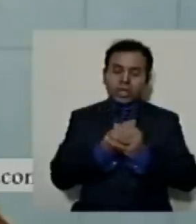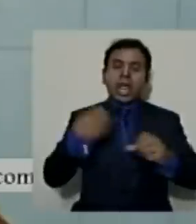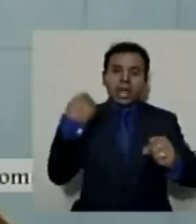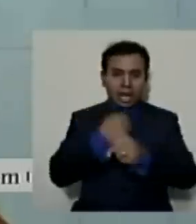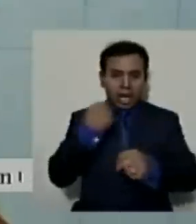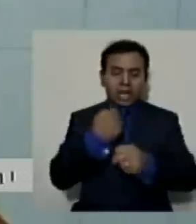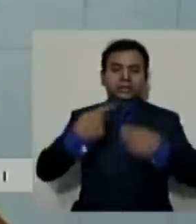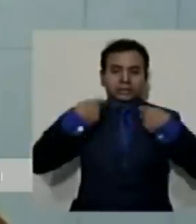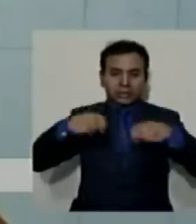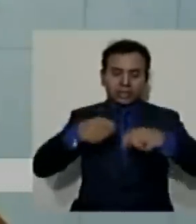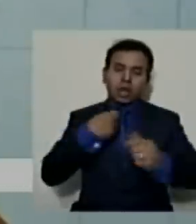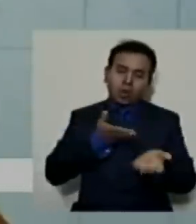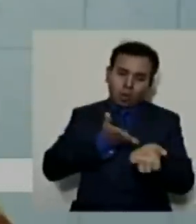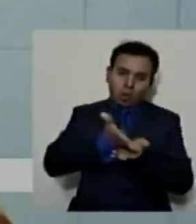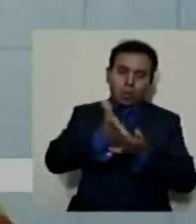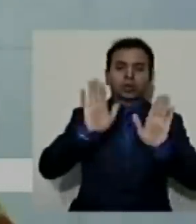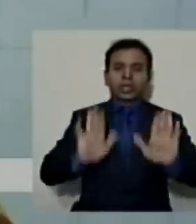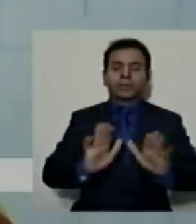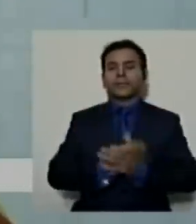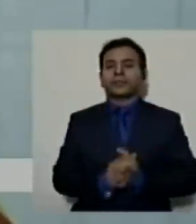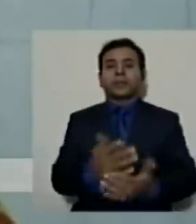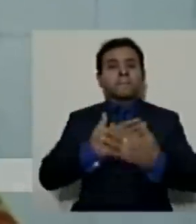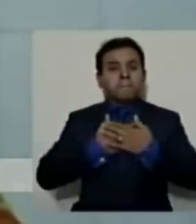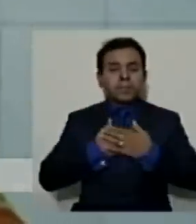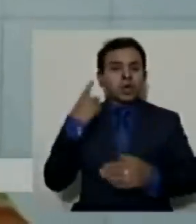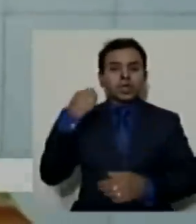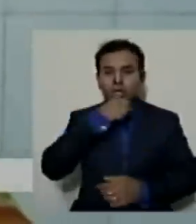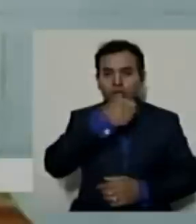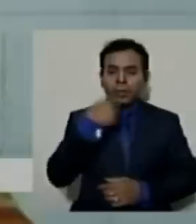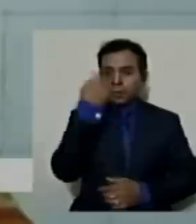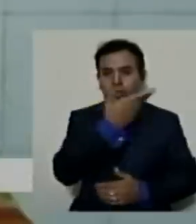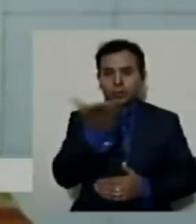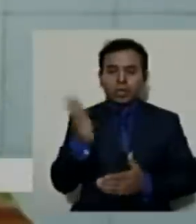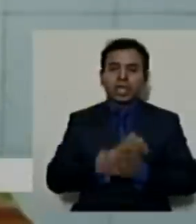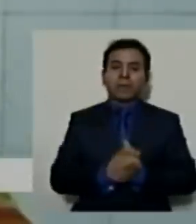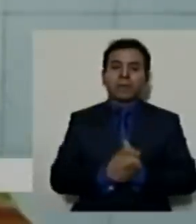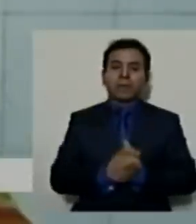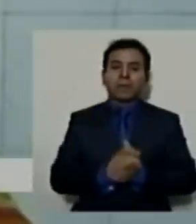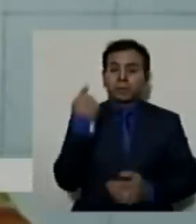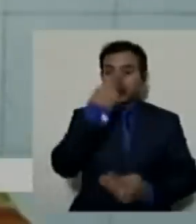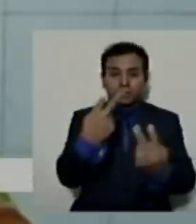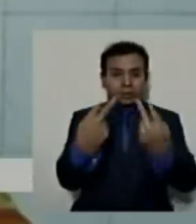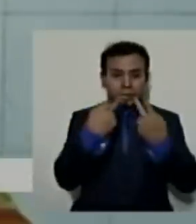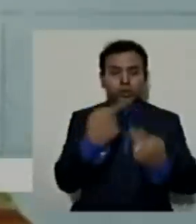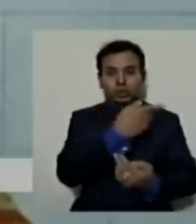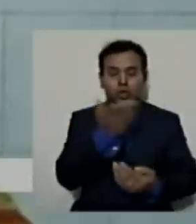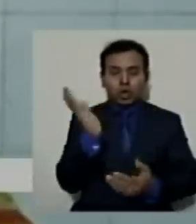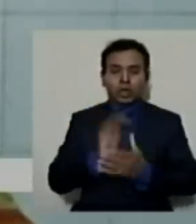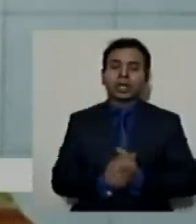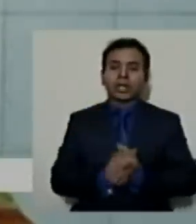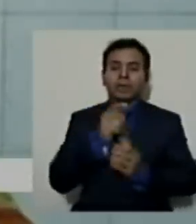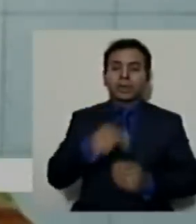সাংবাদিকবৃন্দ, সম্মানিত দর্শক শ্রোতাবৃন্দ, আসন্ন পবিত্র রমজান উপলক্ষে ধর্ম বিষয়ক